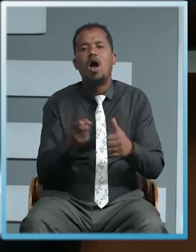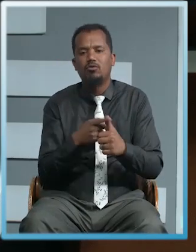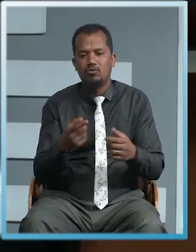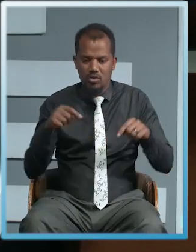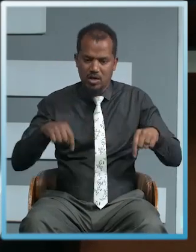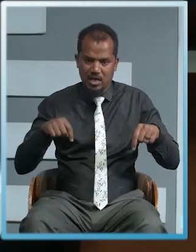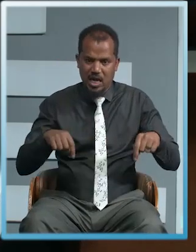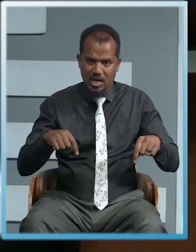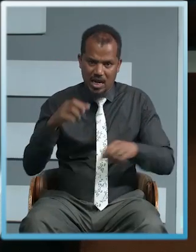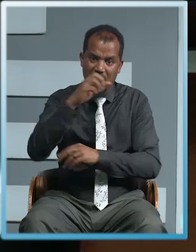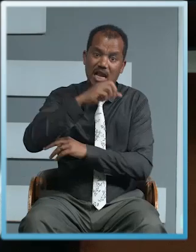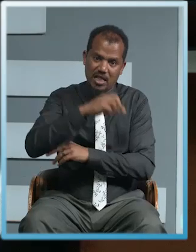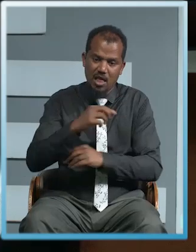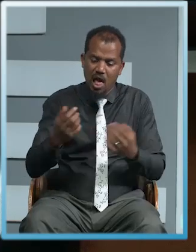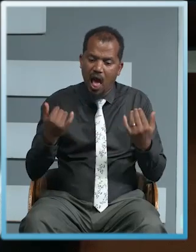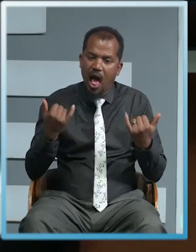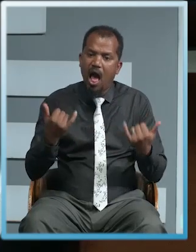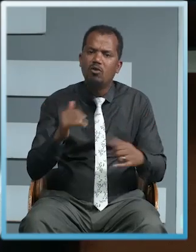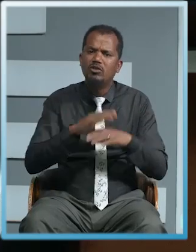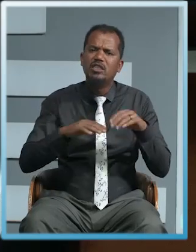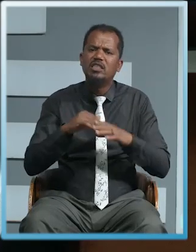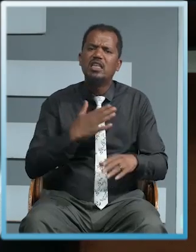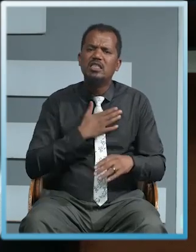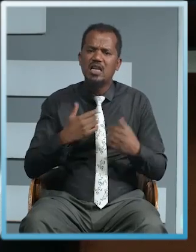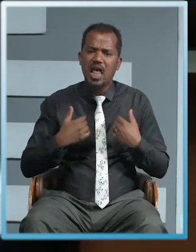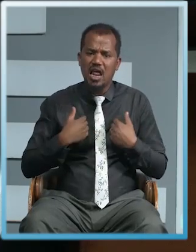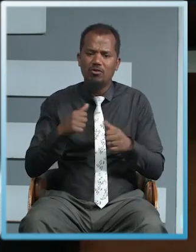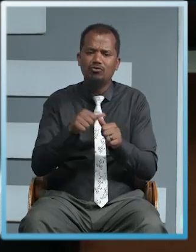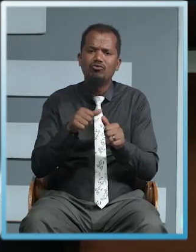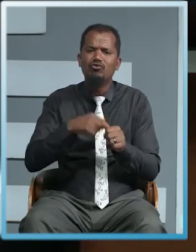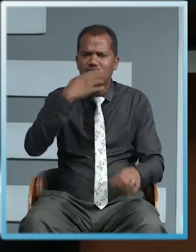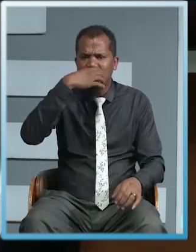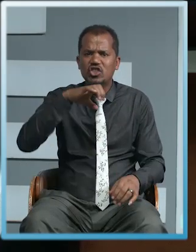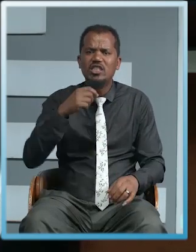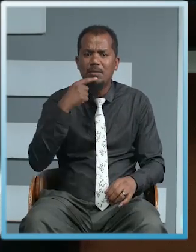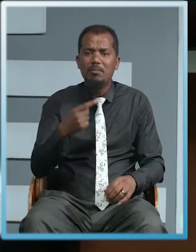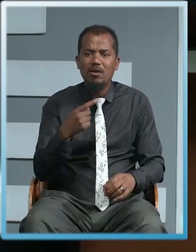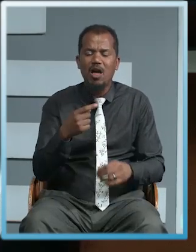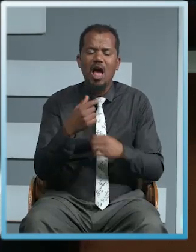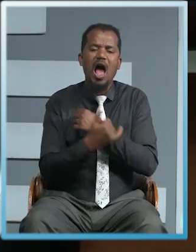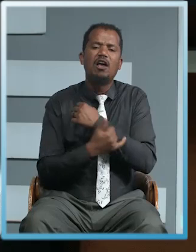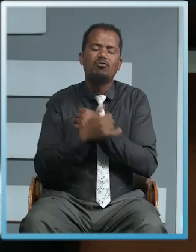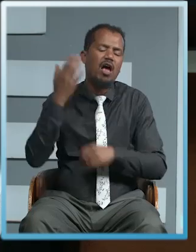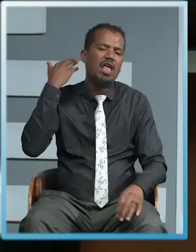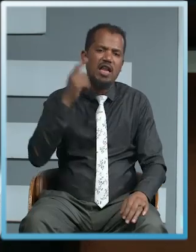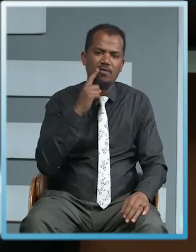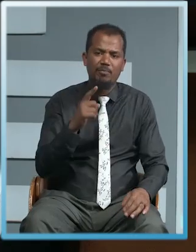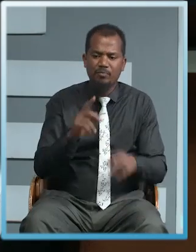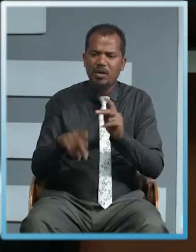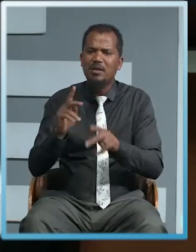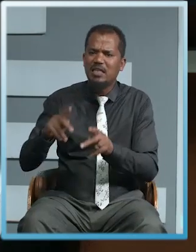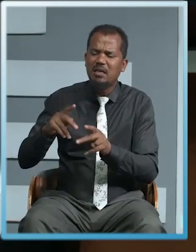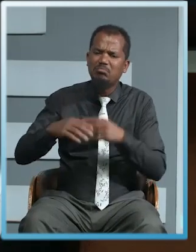ይሄ እንግዲህ ለዛሬ ማለት ለለት አሁን እጃችን ላይ ያለውን ትኩስ ድንች እንደሚባለው አገሪቱ ያኔ ነው። ከዛ ደግሞ